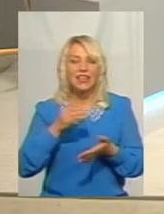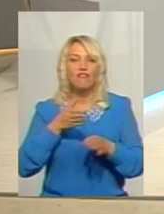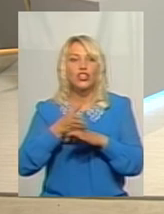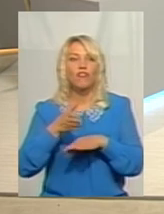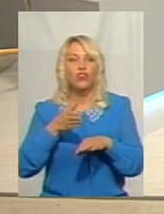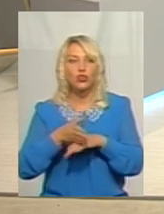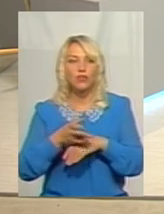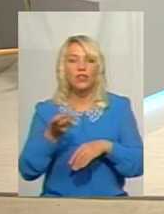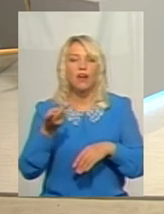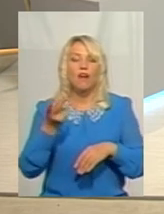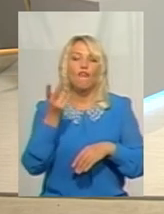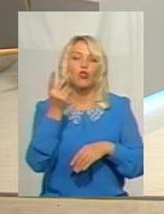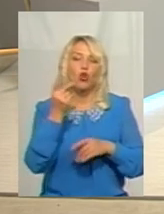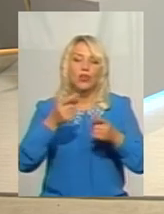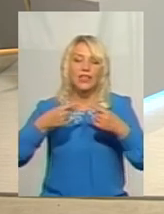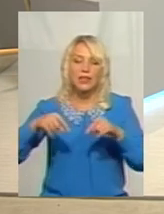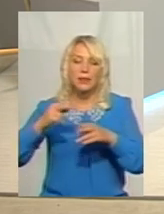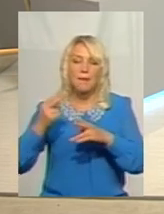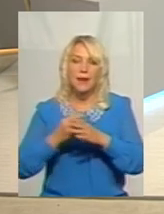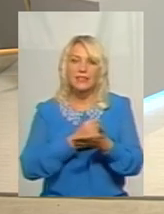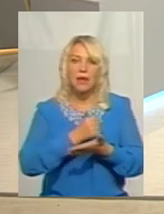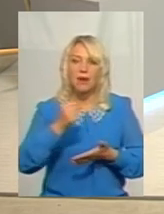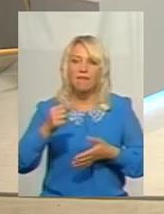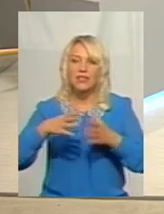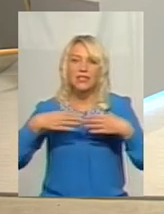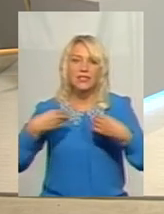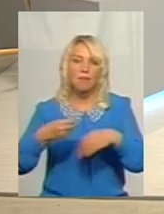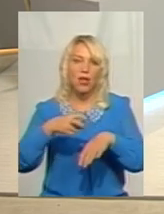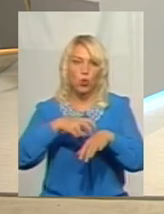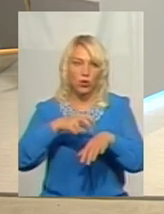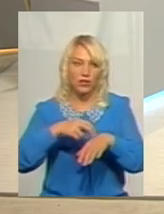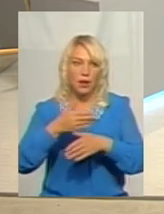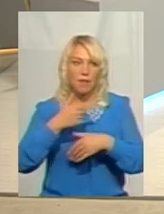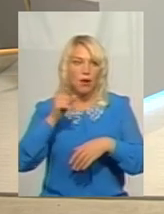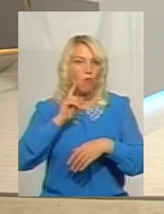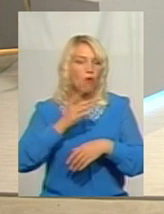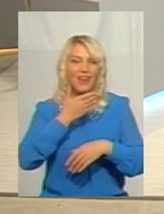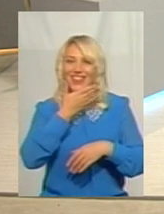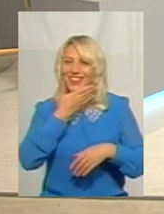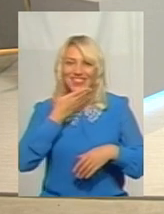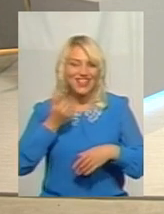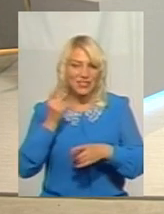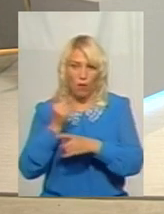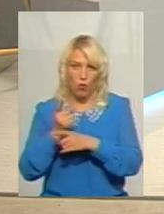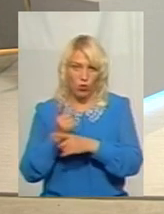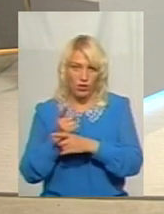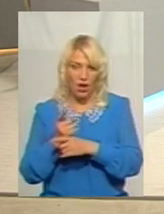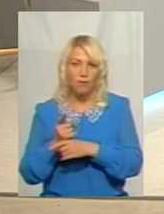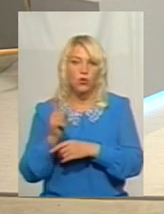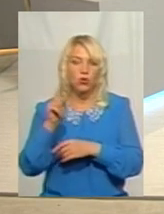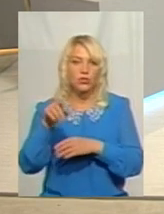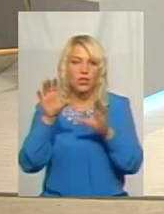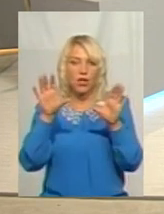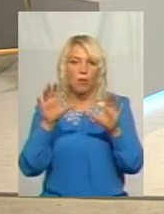відвідування вторинної ланки без направлення сімейного лікаря ми поки що не забороняємо, хоча теж